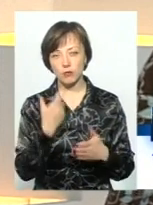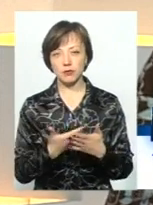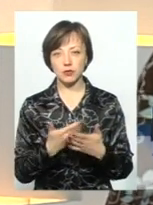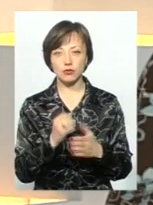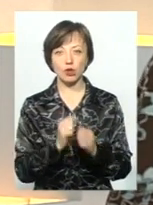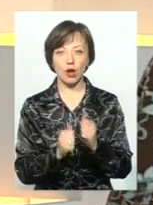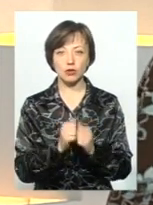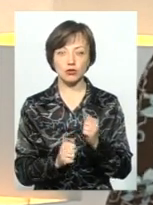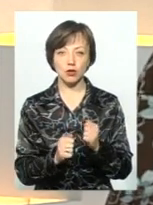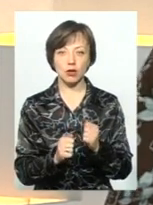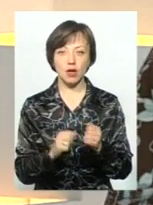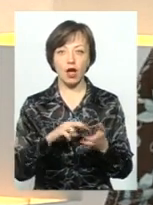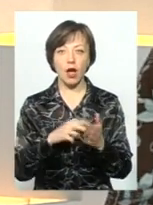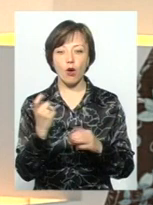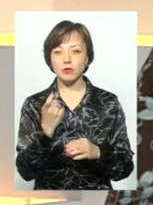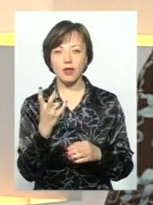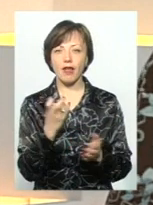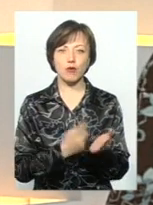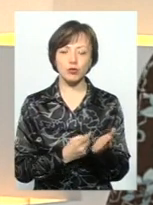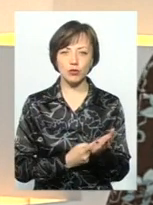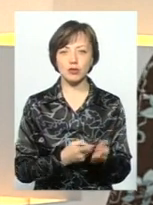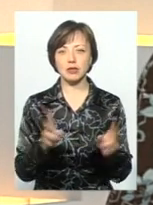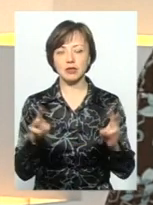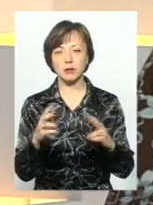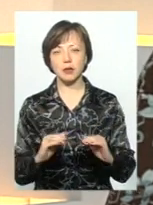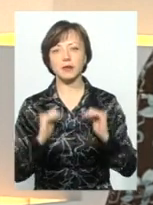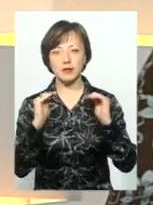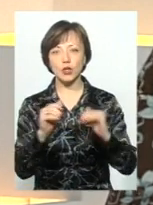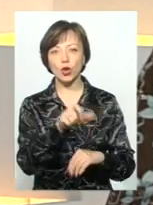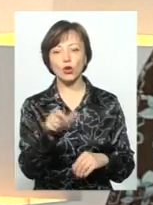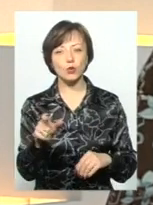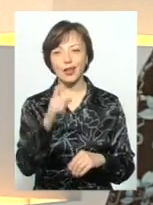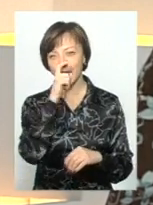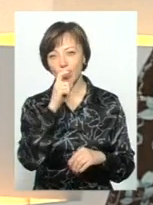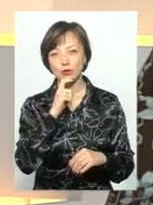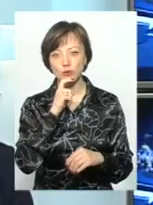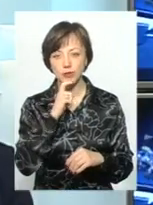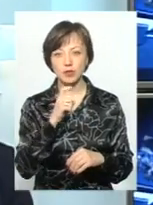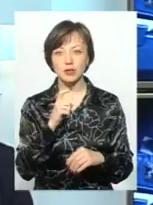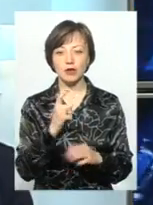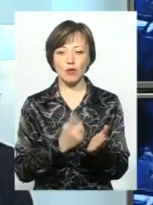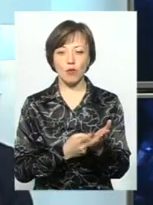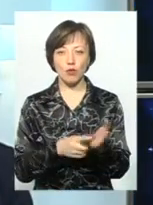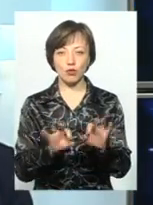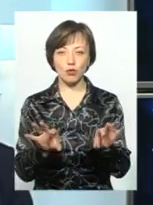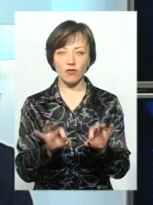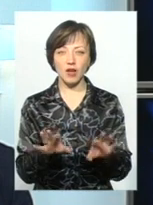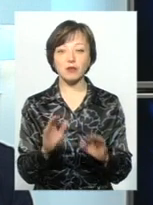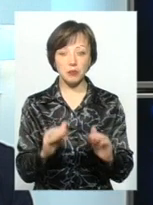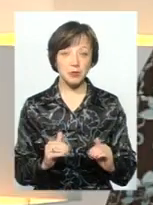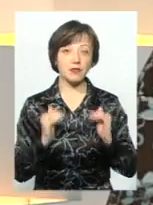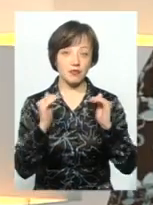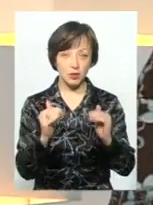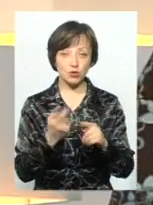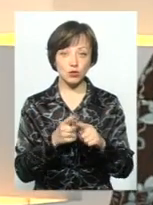дуже часто, економічно не обґрунтовано, не треба підвищувати. Люди не розуміють обґрунтування, тому що її підвищують